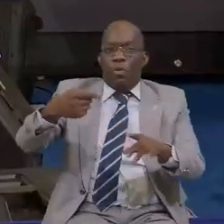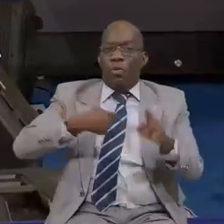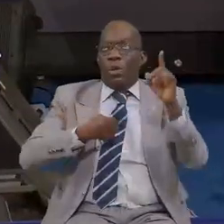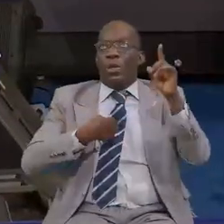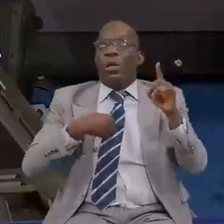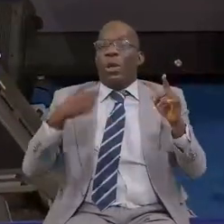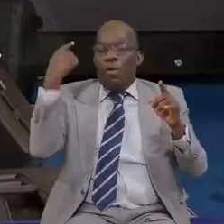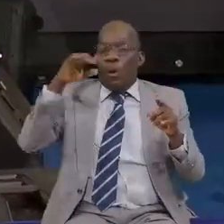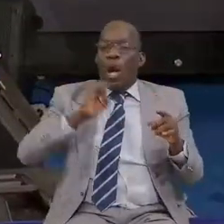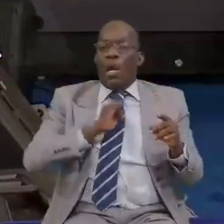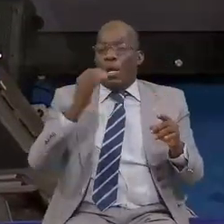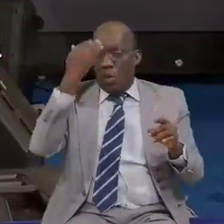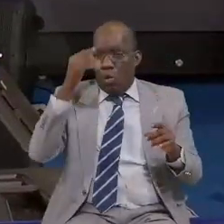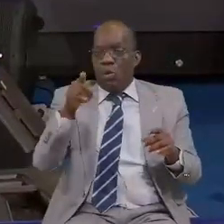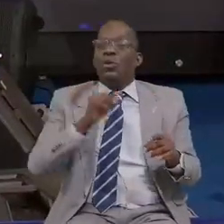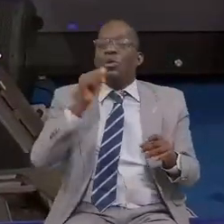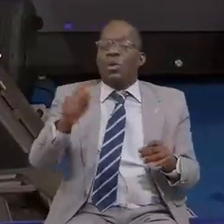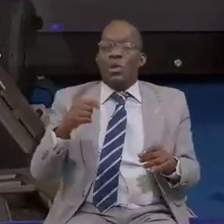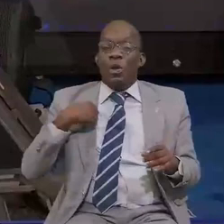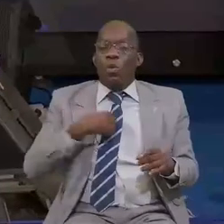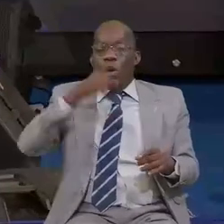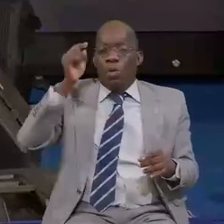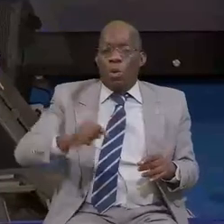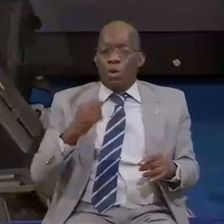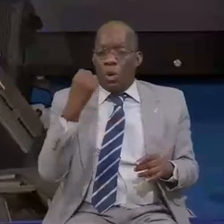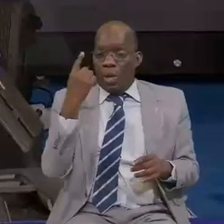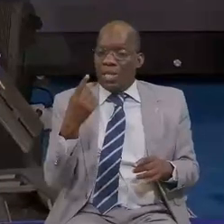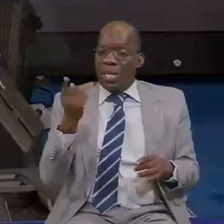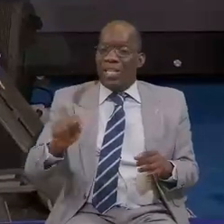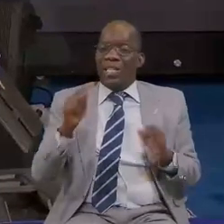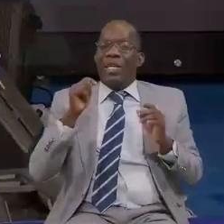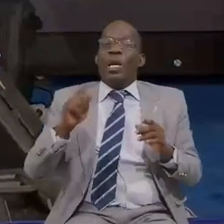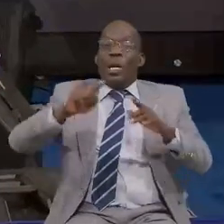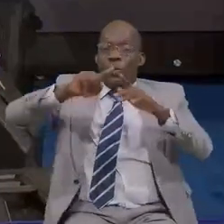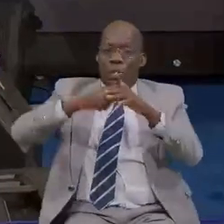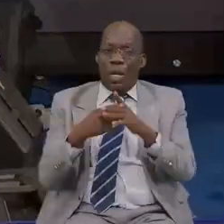devons comprendre le fondement des miracles, la source des miracles.